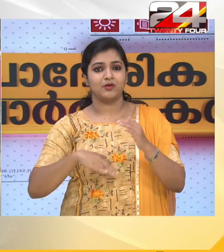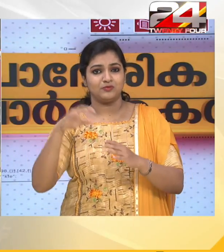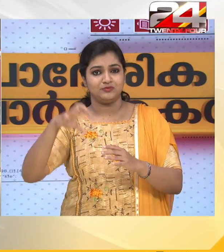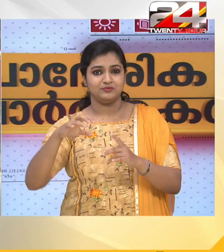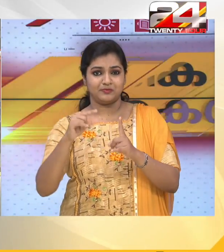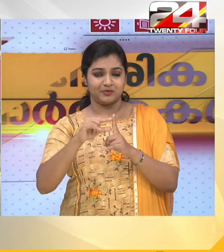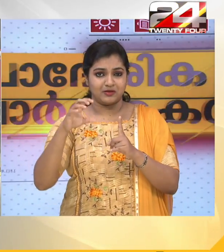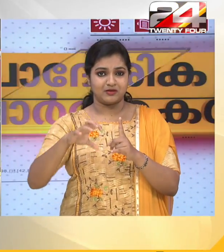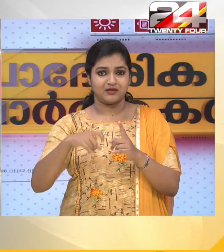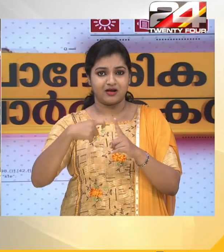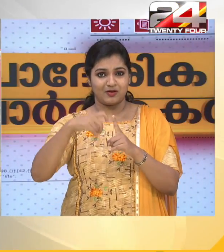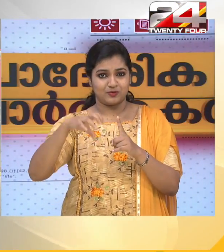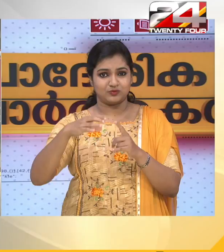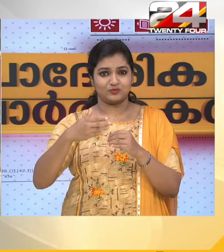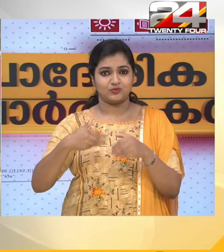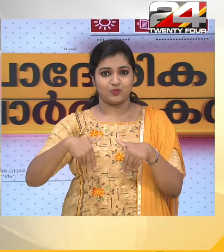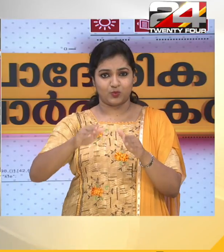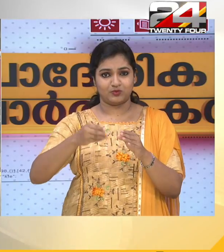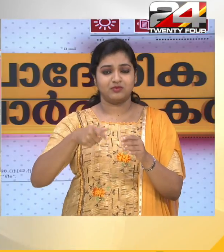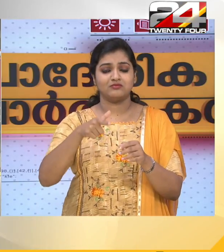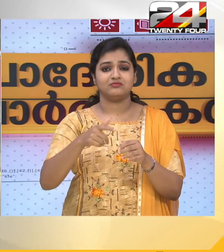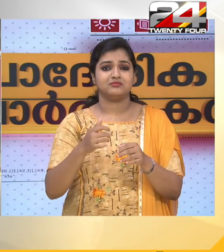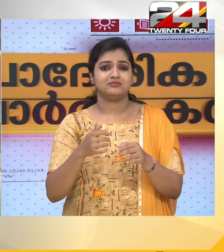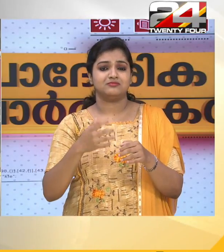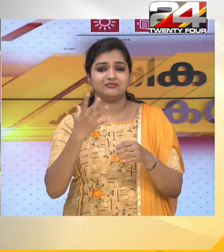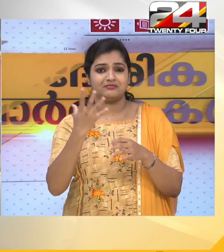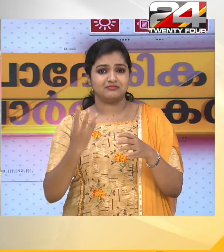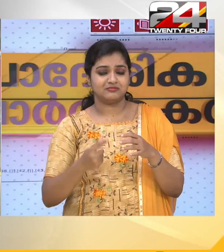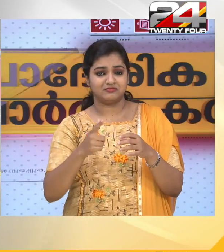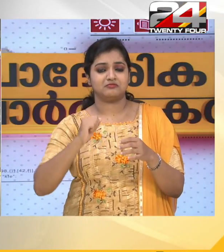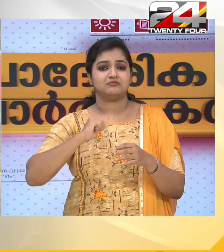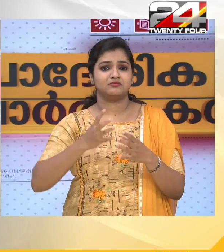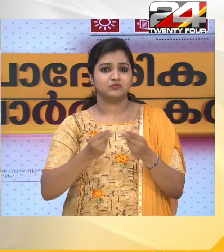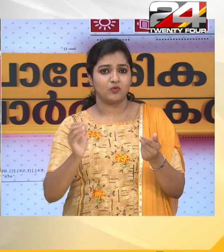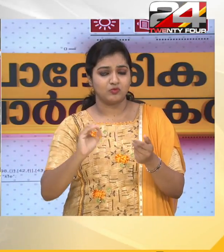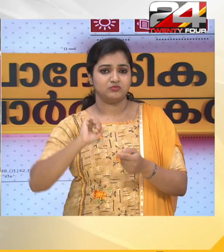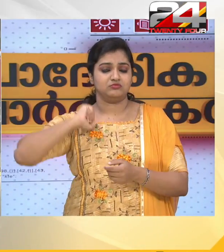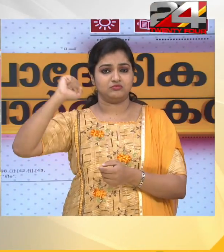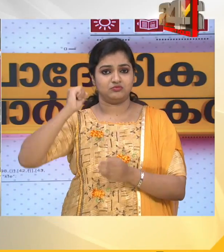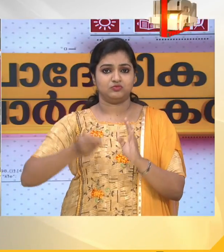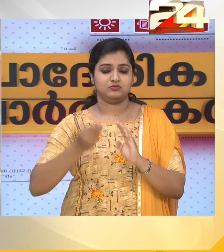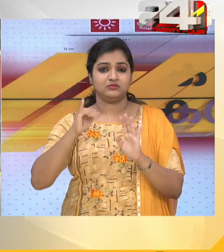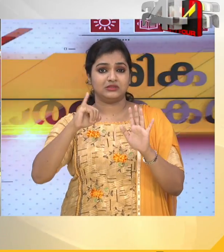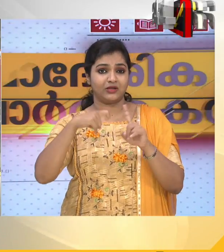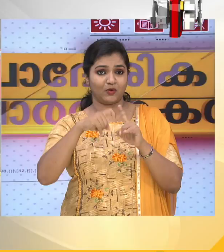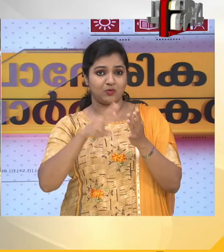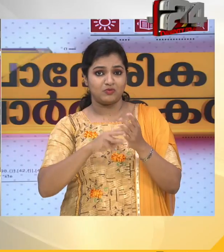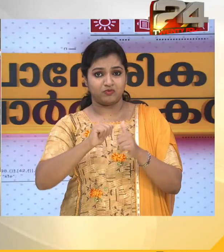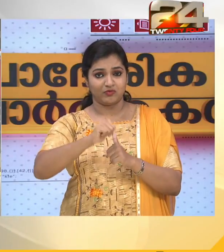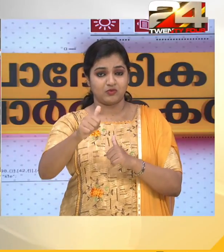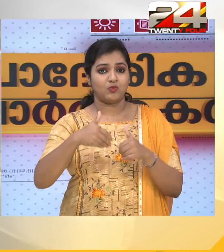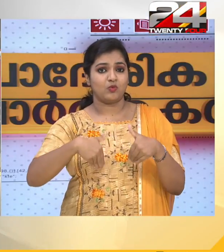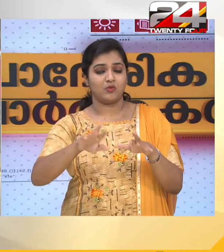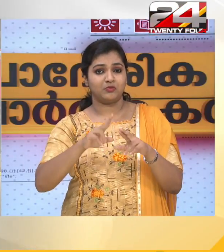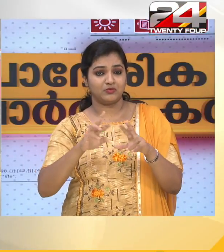മലപ്പുറം ജില്ലയിലെ പരപ്പനങ്ങാടി കടലുണ്ടി റോഡിന്റെ ശോചനീയാവസ്ഥ പരിഹരിക്കാത്തതിൽ പ്രതിഷേധം ശക്തമാകുന്നു. 6 കിലോമീറ്റർ ദൂരത്തോളം റോഡ് തകർന്ന